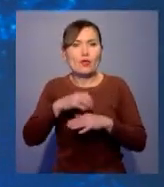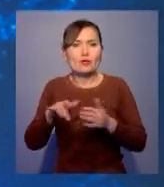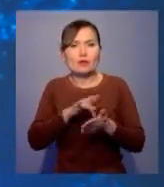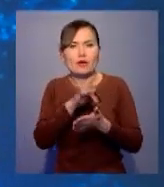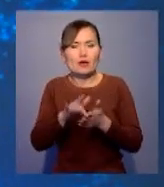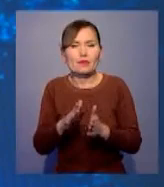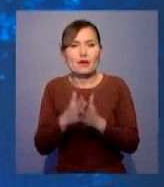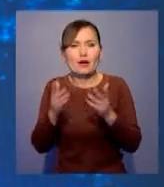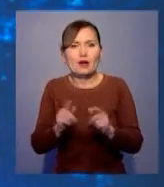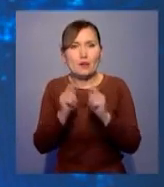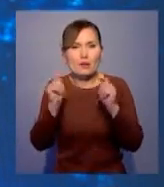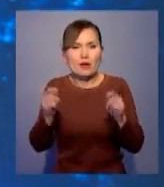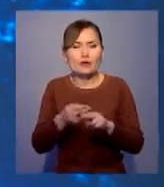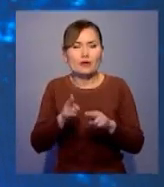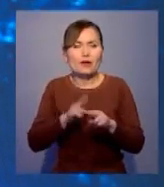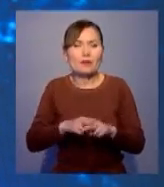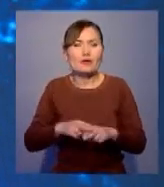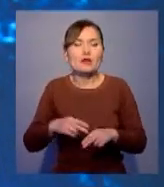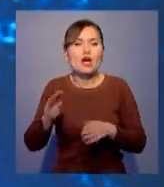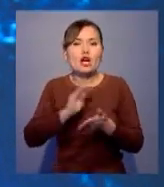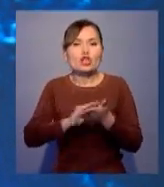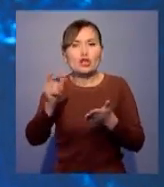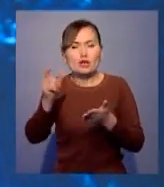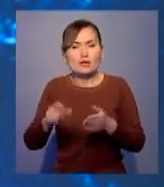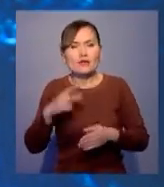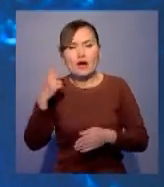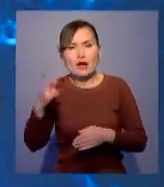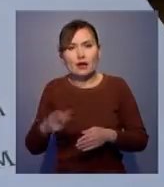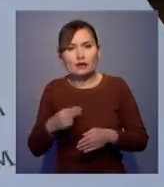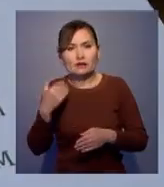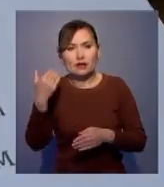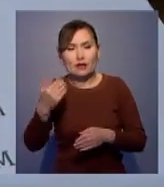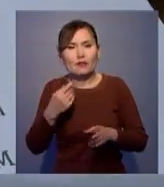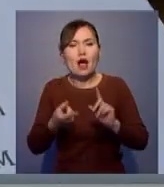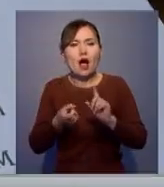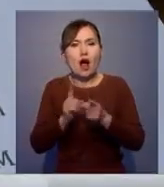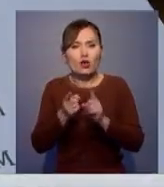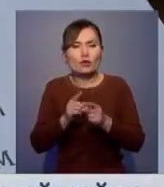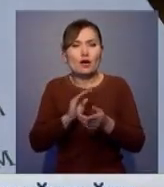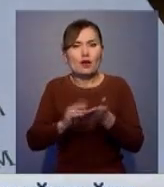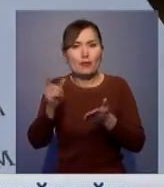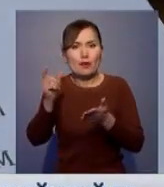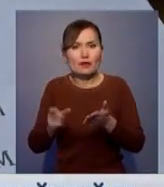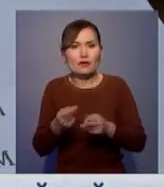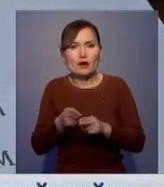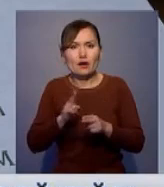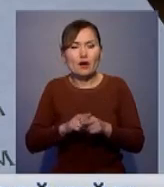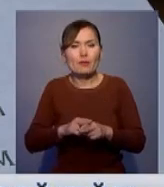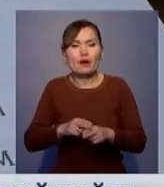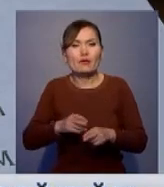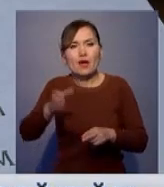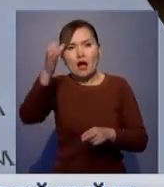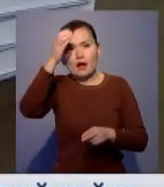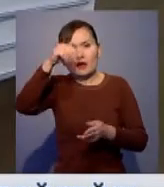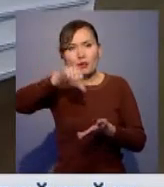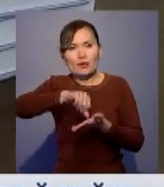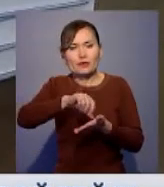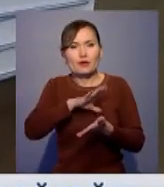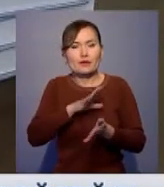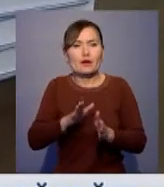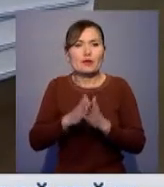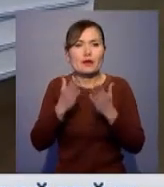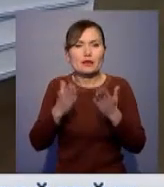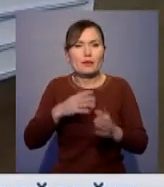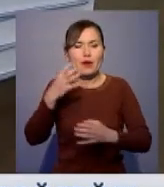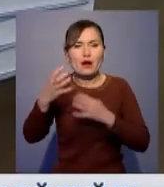өткен кітаптың тұсаукесеріне жазушының қызы мен қарындасы, туындыны тәржімалаған аудармашылар мен Ақмола өңірінің қоғам қайраткерлері жиналды.